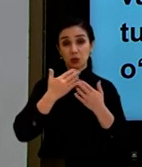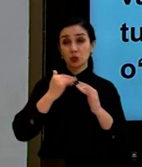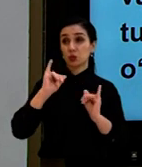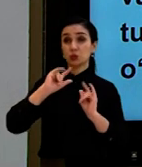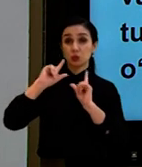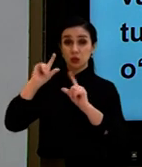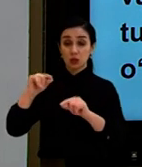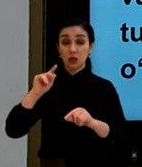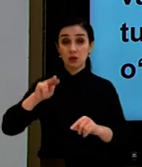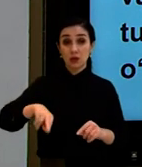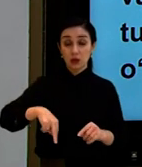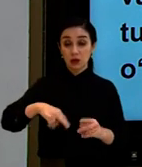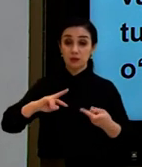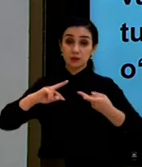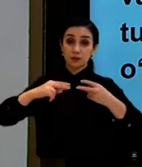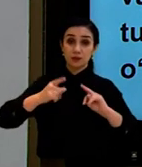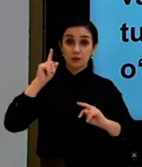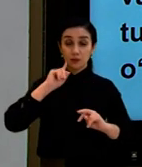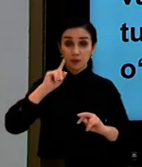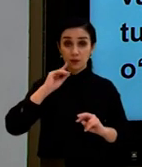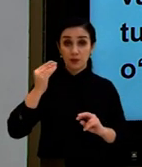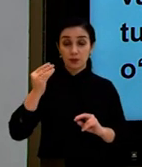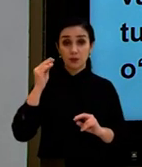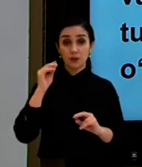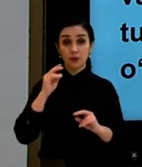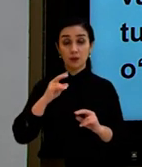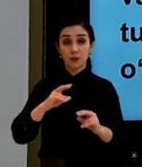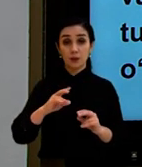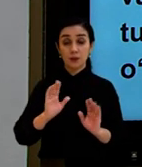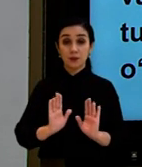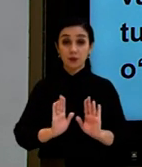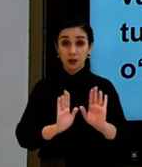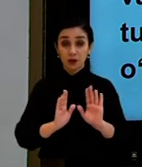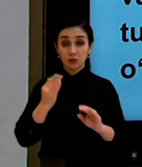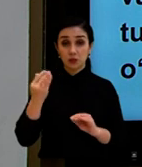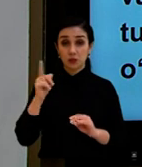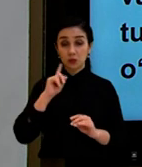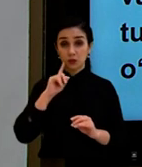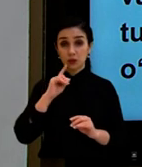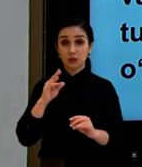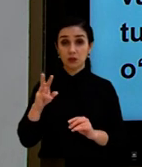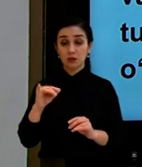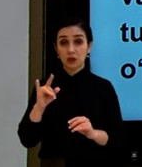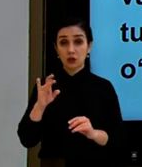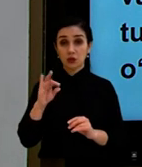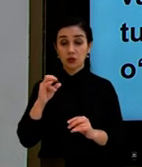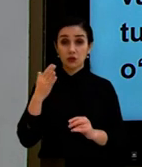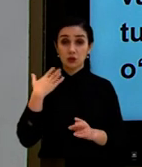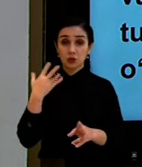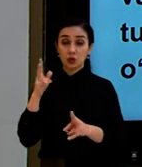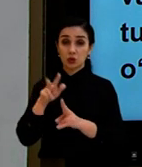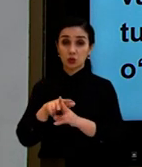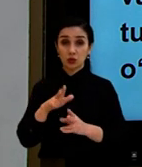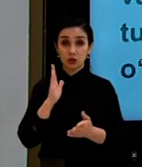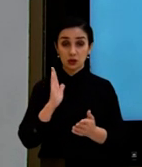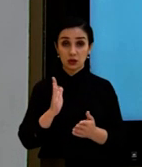vazifasini vaqtincha bajarib turish direktorning o'quv ishlari bo'yicha direktor o'rinbosari Mardonov zimmasiga